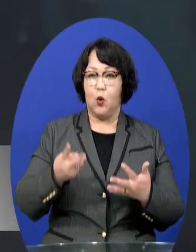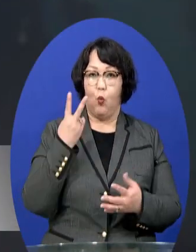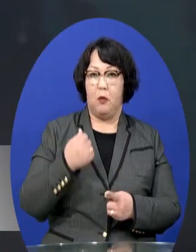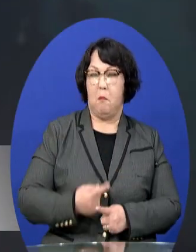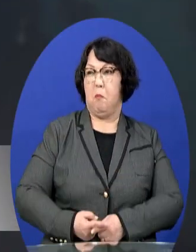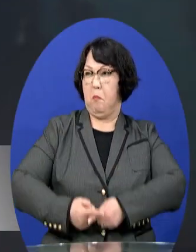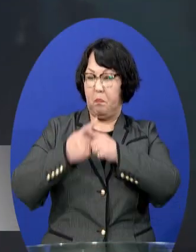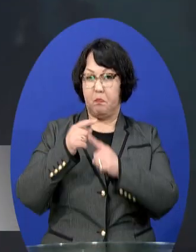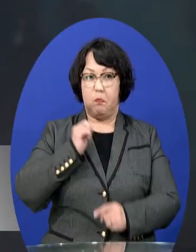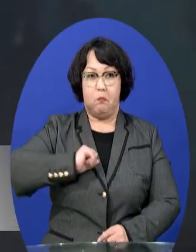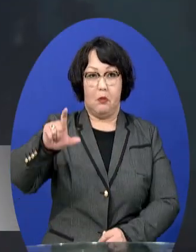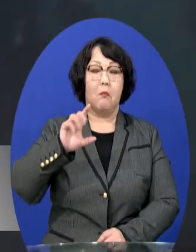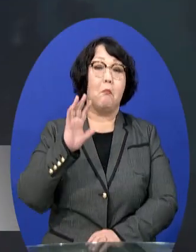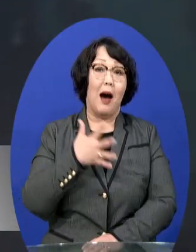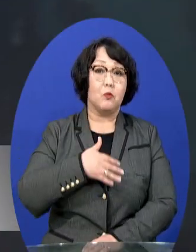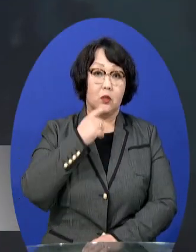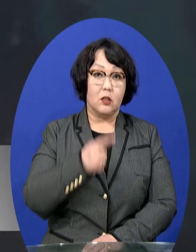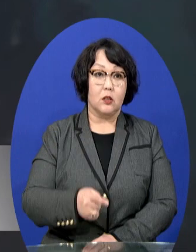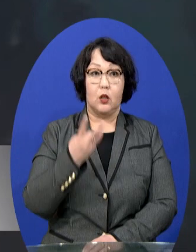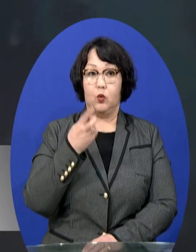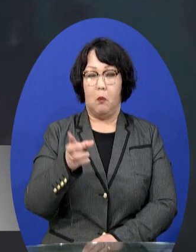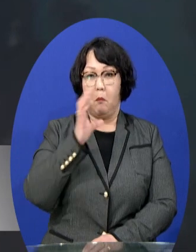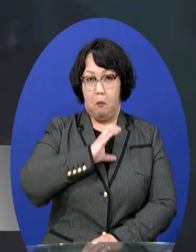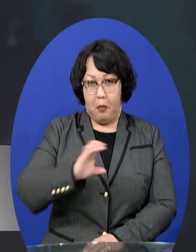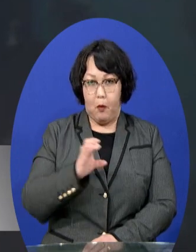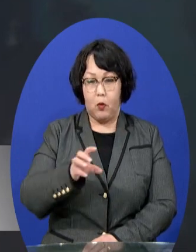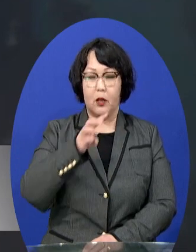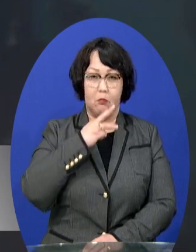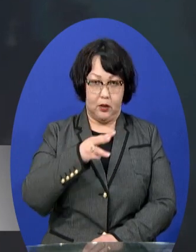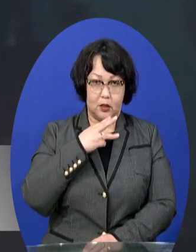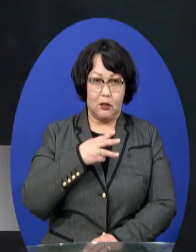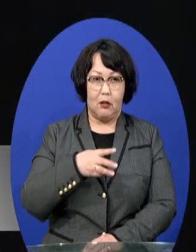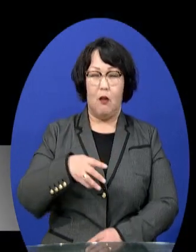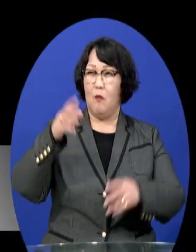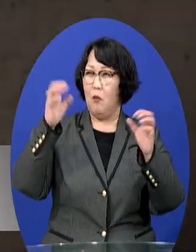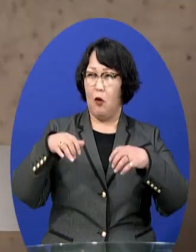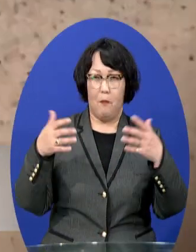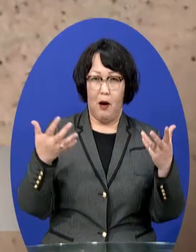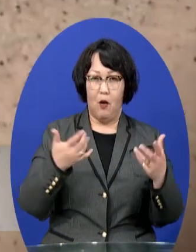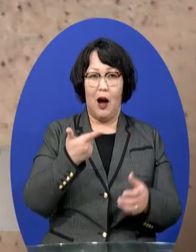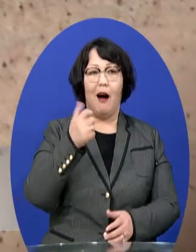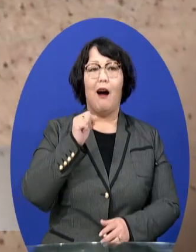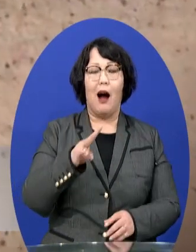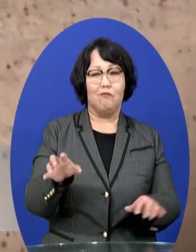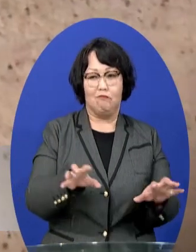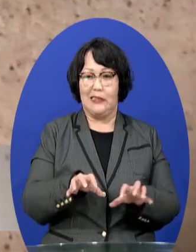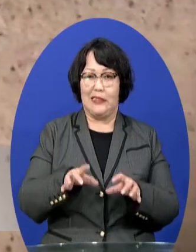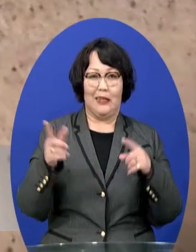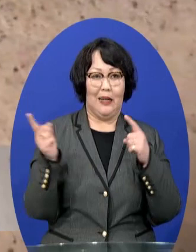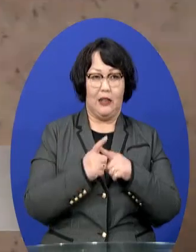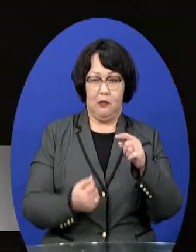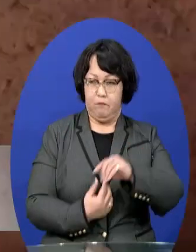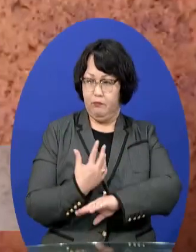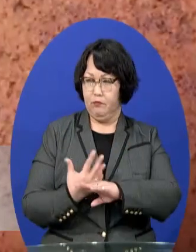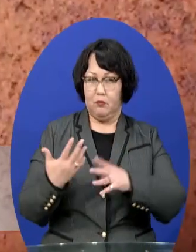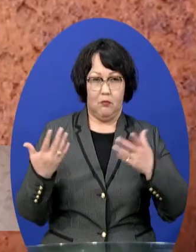дахин нэмэгдэж магадгүй гэсэн байна. Нэгдсэн үндэстний байгууллагын мэдээлснээр ган гачигт хамгийн ихээр нэрвэгдэх эрсэлттэй